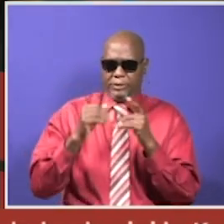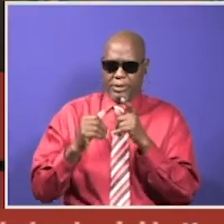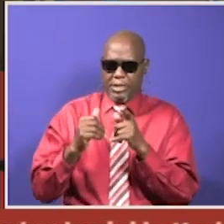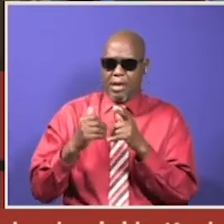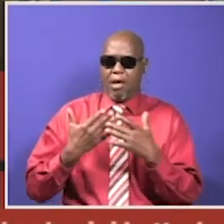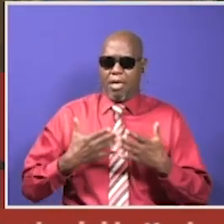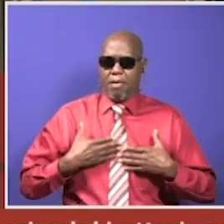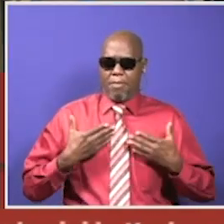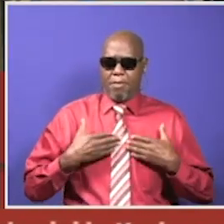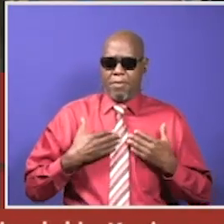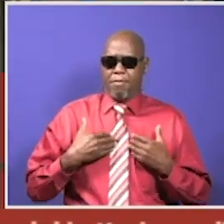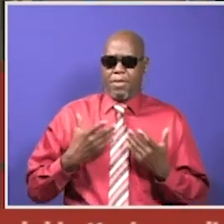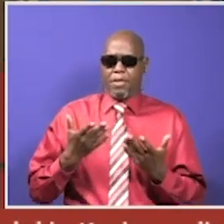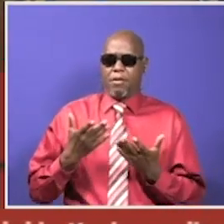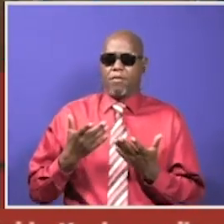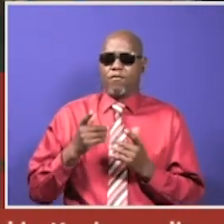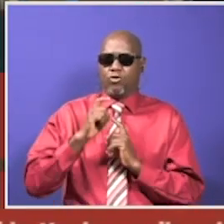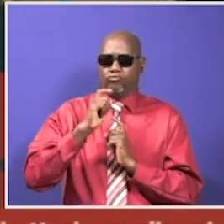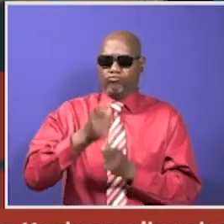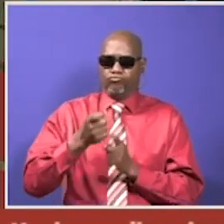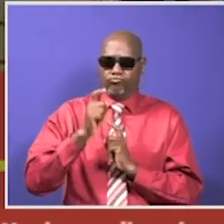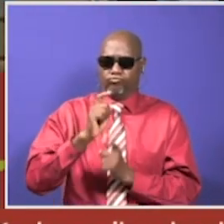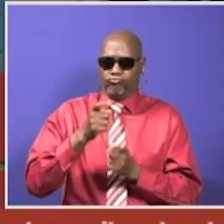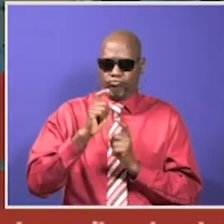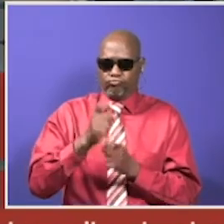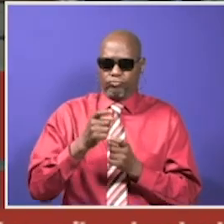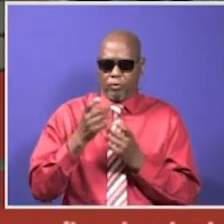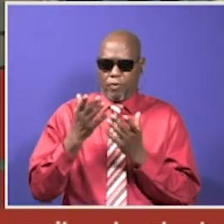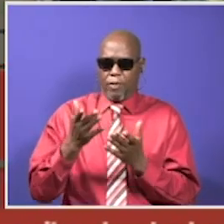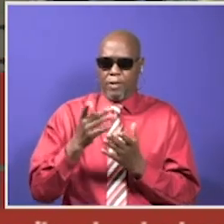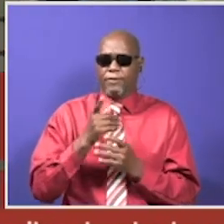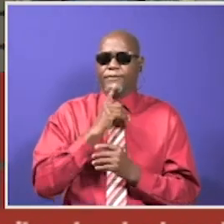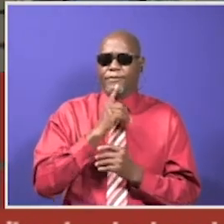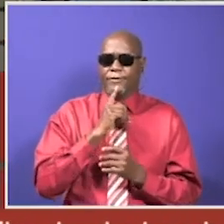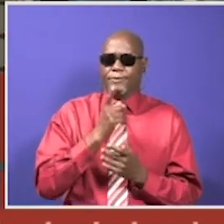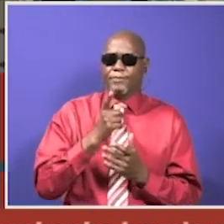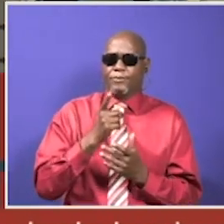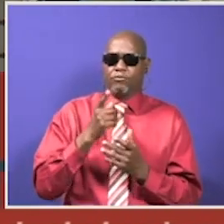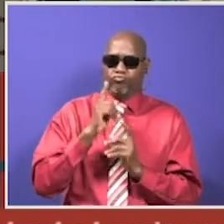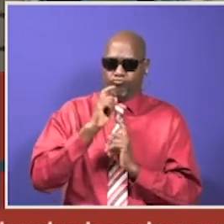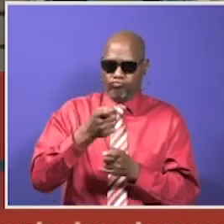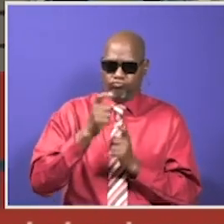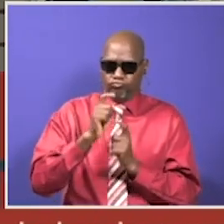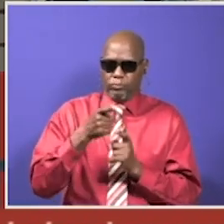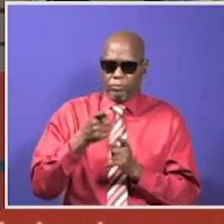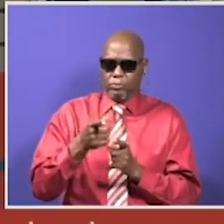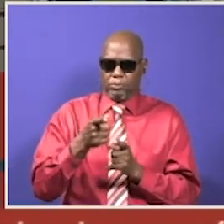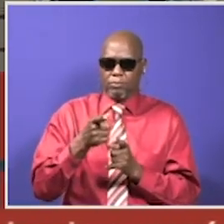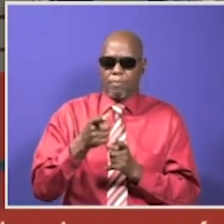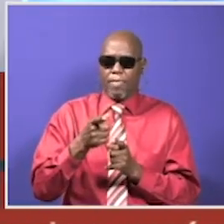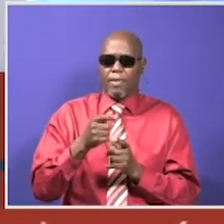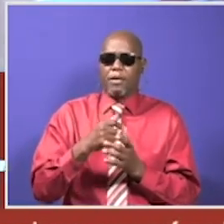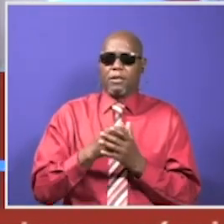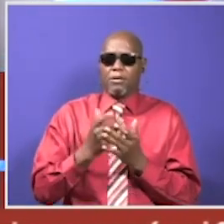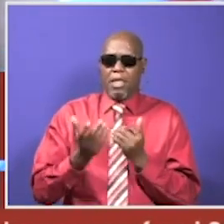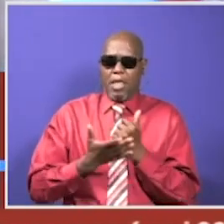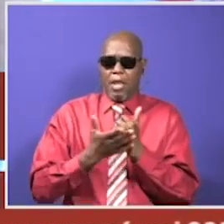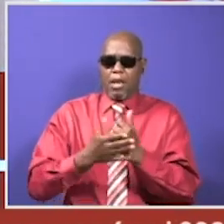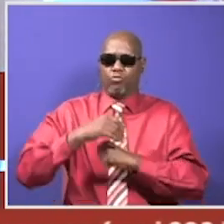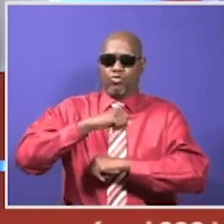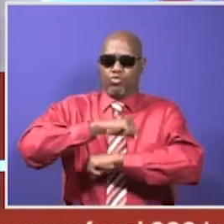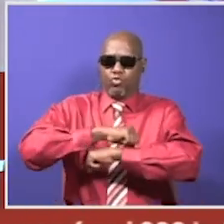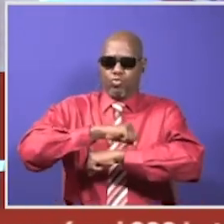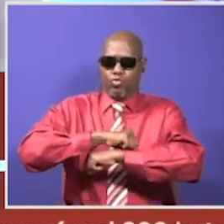na msaada kutoka kwa wahisani, huku akidokeza kuwa msaada huo wa bweni umeiwezesha shule hiyo